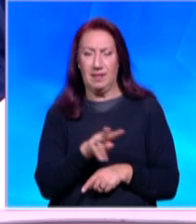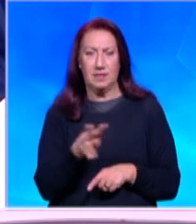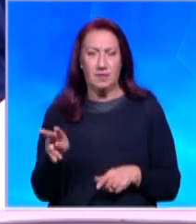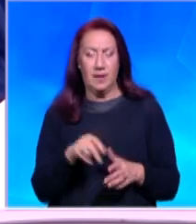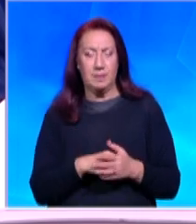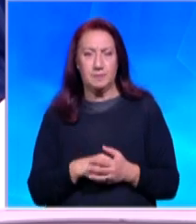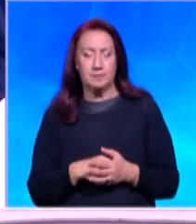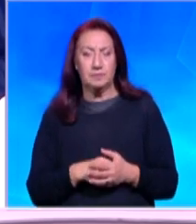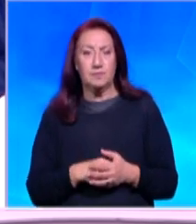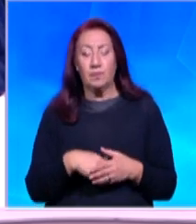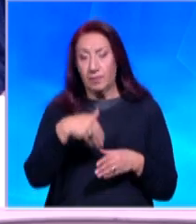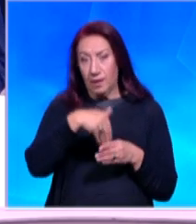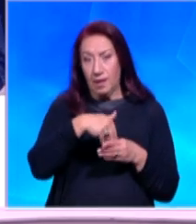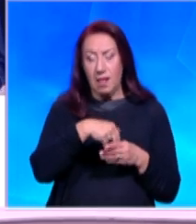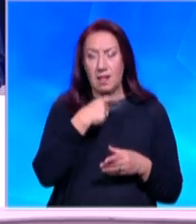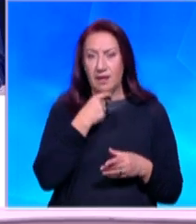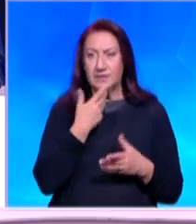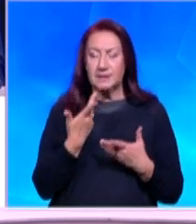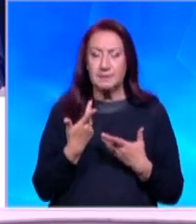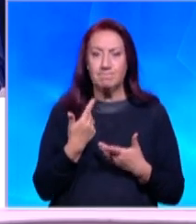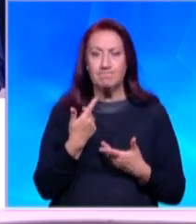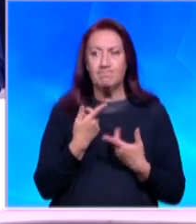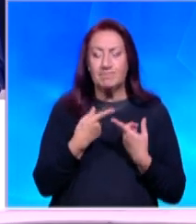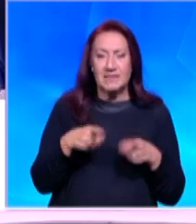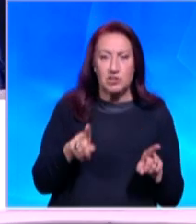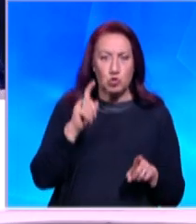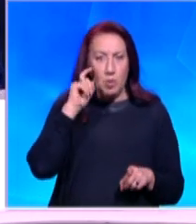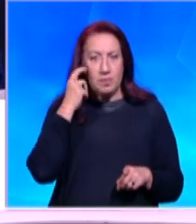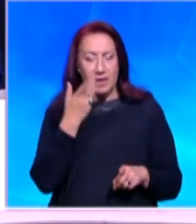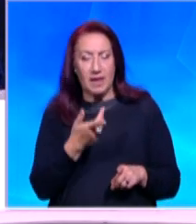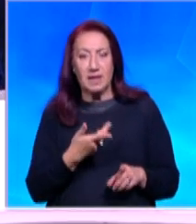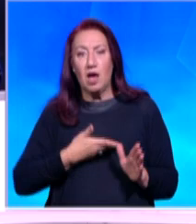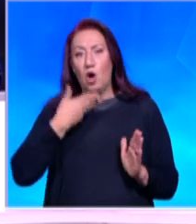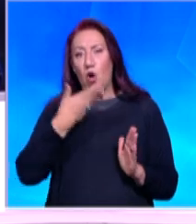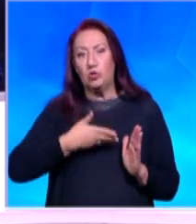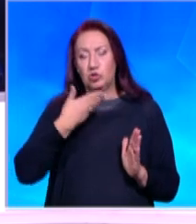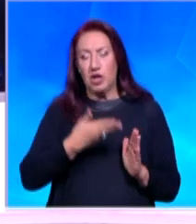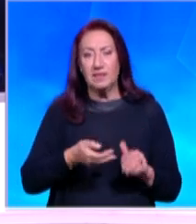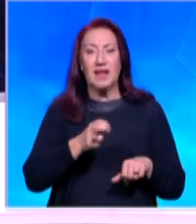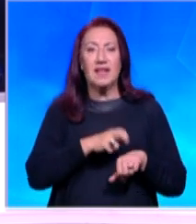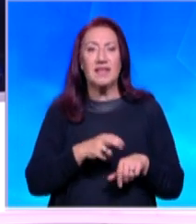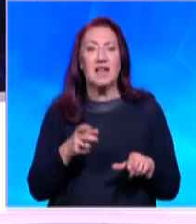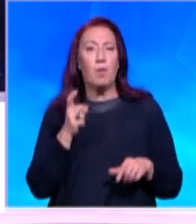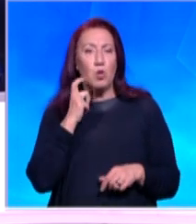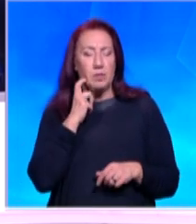Разнобой в Левски след общото събрание на клуба. Отчетът на изпълнителния директор Даниел Боримиров не удовлетвори част от акционерите.